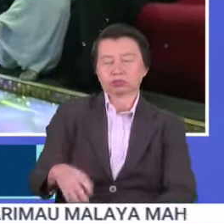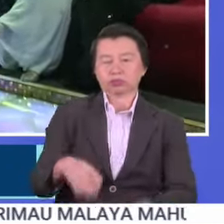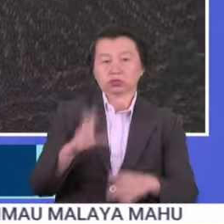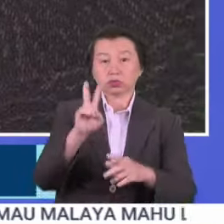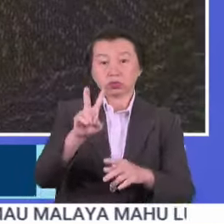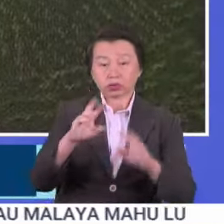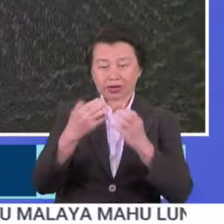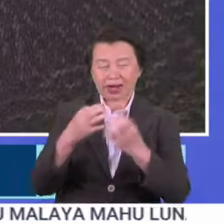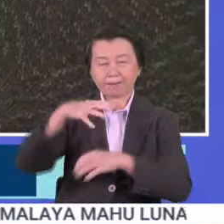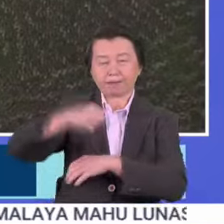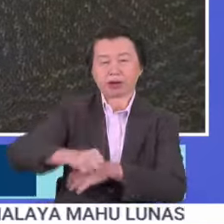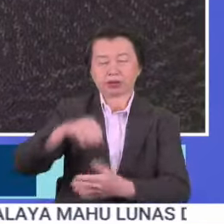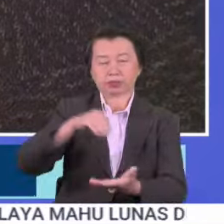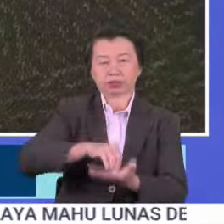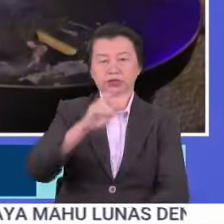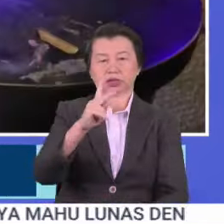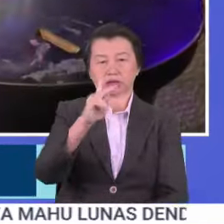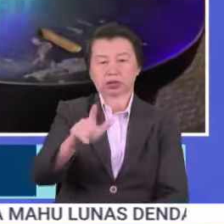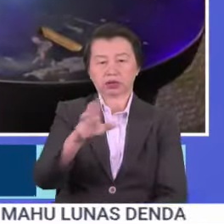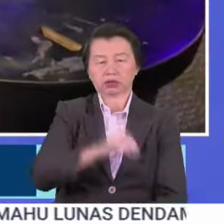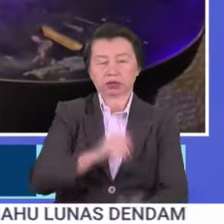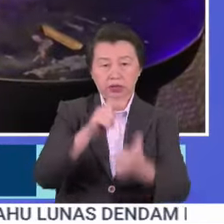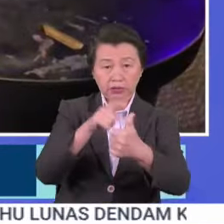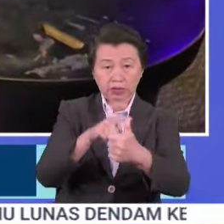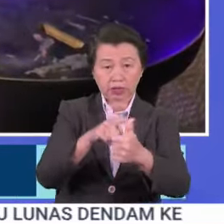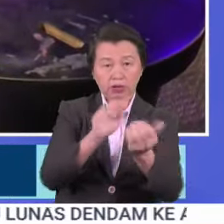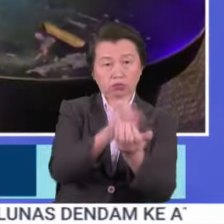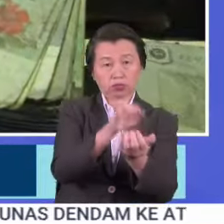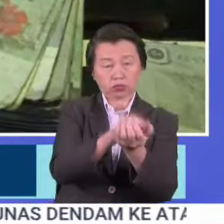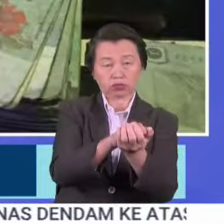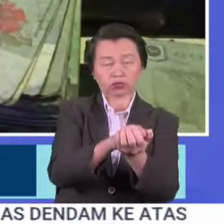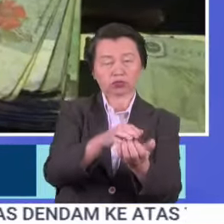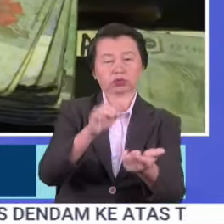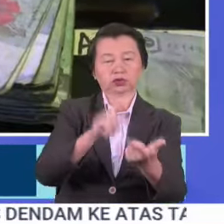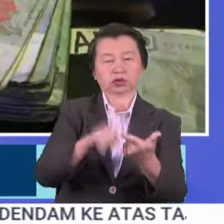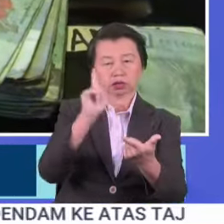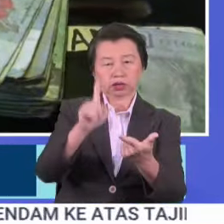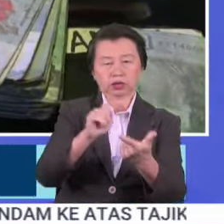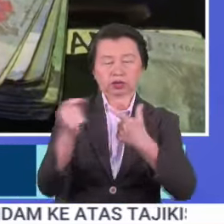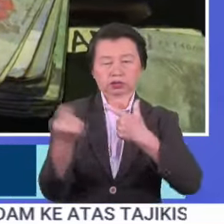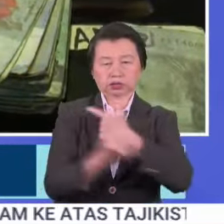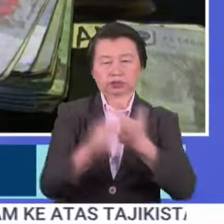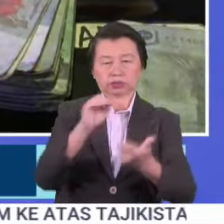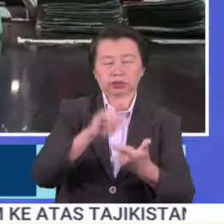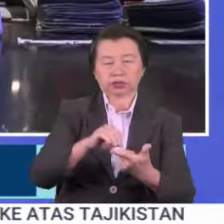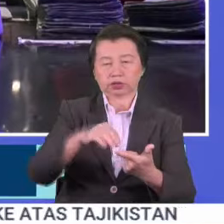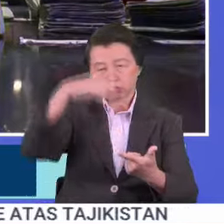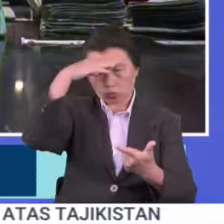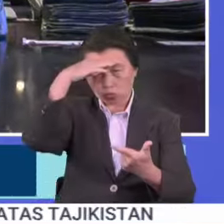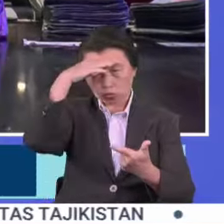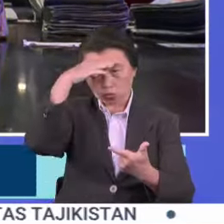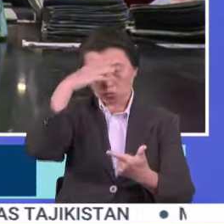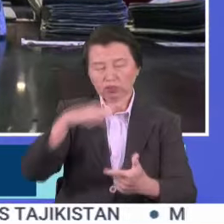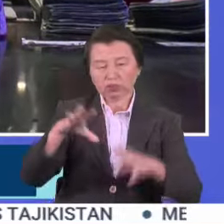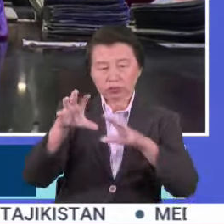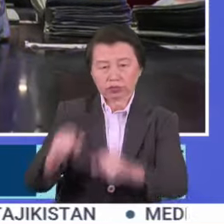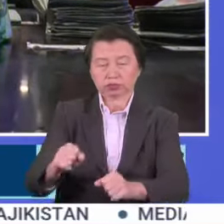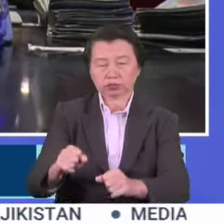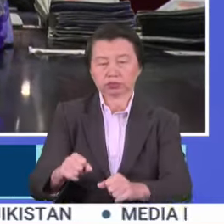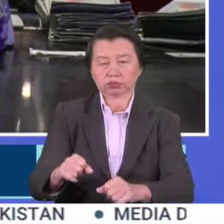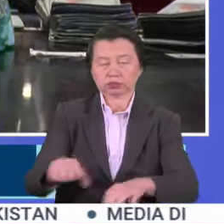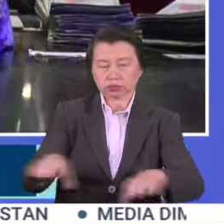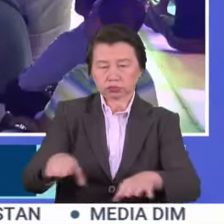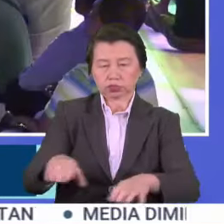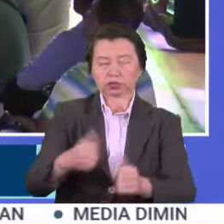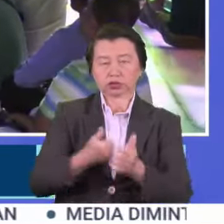2 kelab malam di Ibu Negara dan masing-masing satu di Pucung Utama Selangor dan Taman Tampoi Indah Johor. Siasatan dijalankan